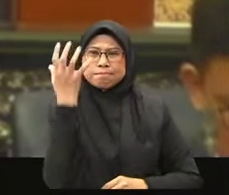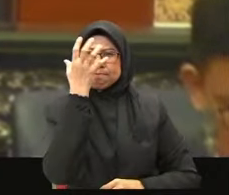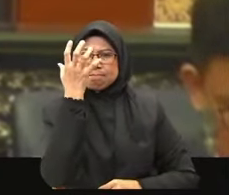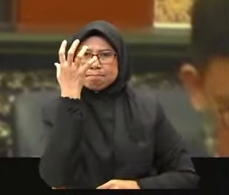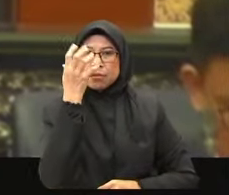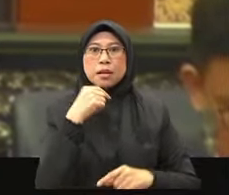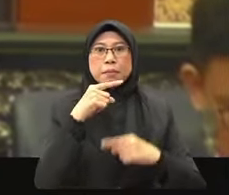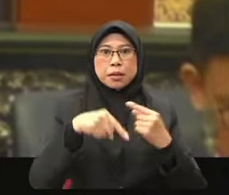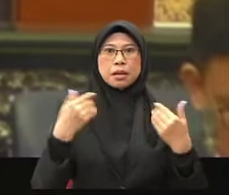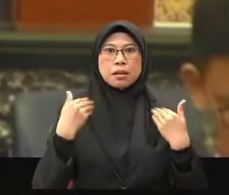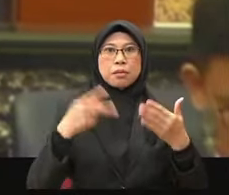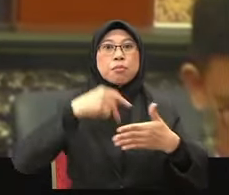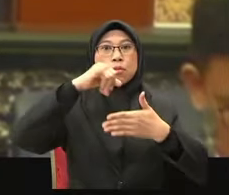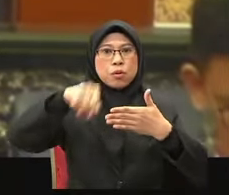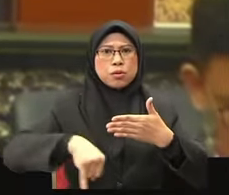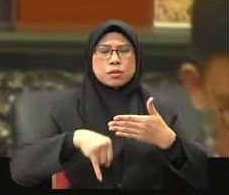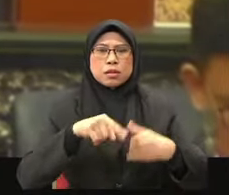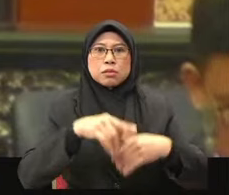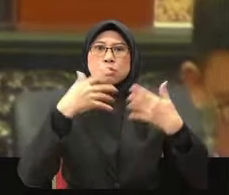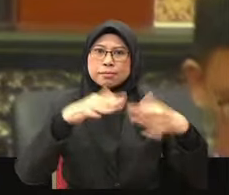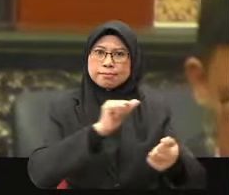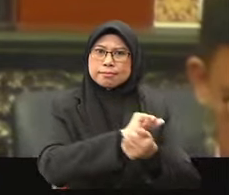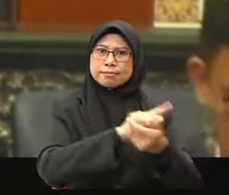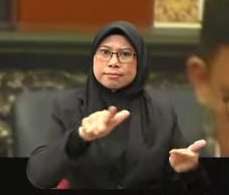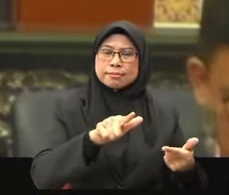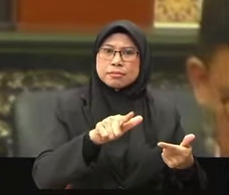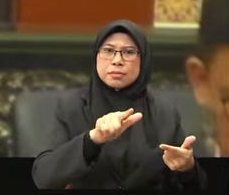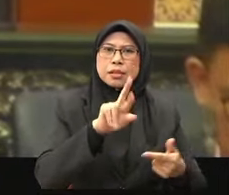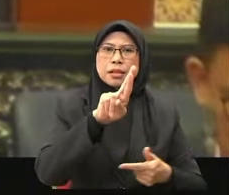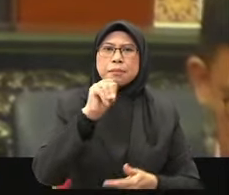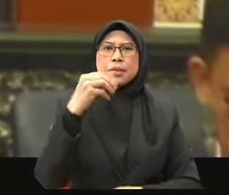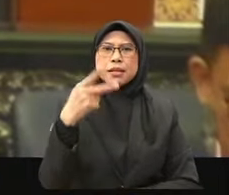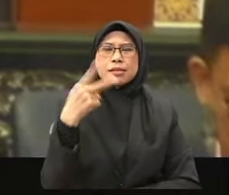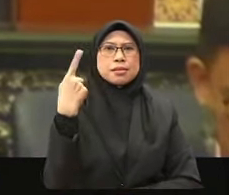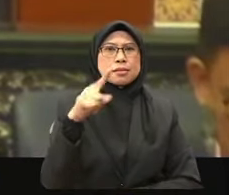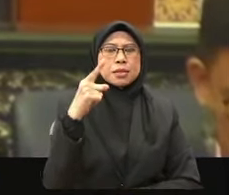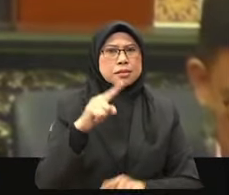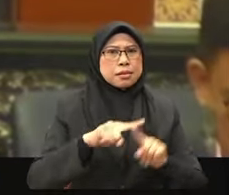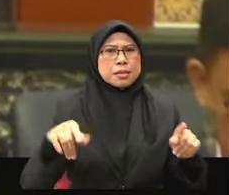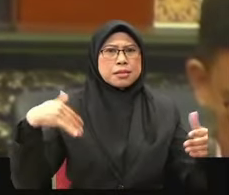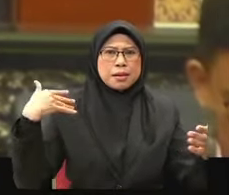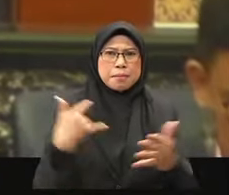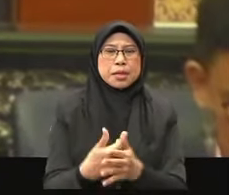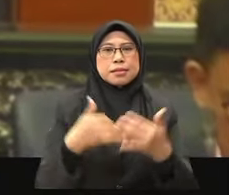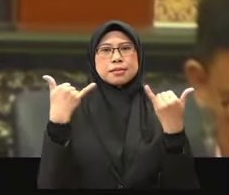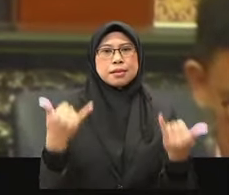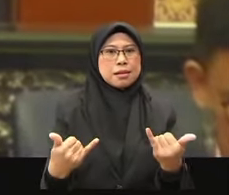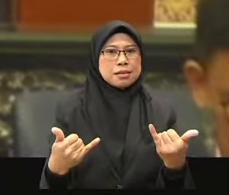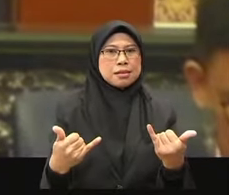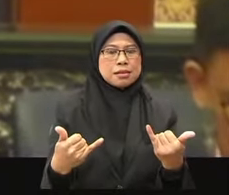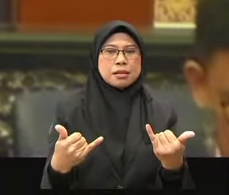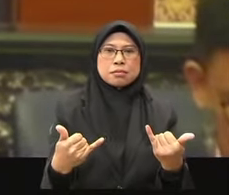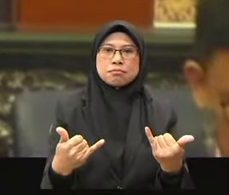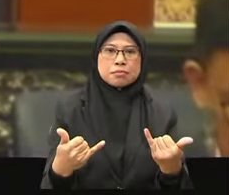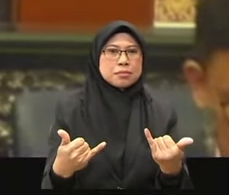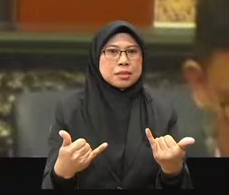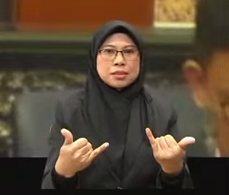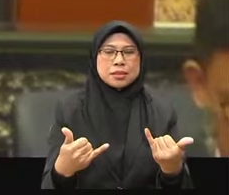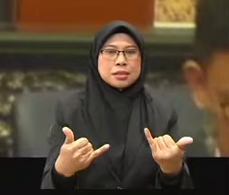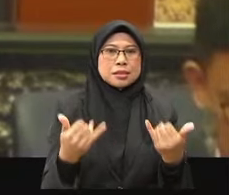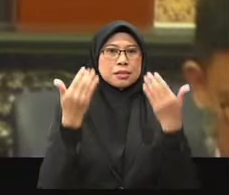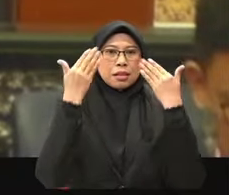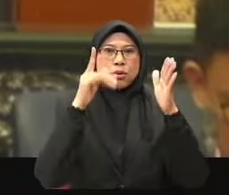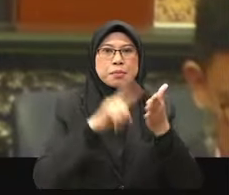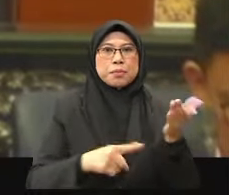adalah bila ada projek-projek yang kononnya sudah pun diluluskan pada RMK 11 tetapi sehingga ke hari ini masih tidak jelas statusnya.